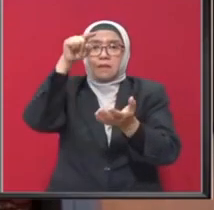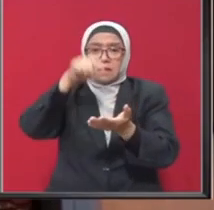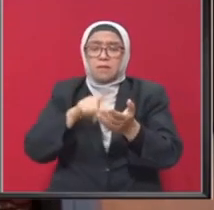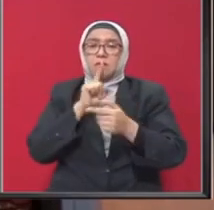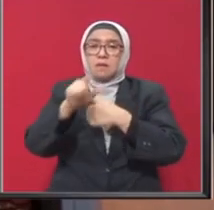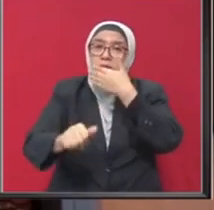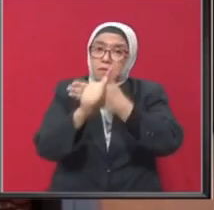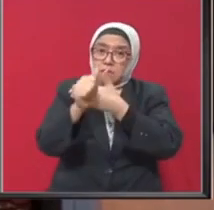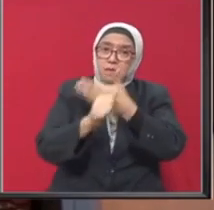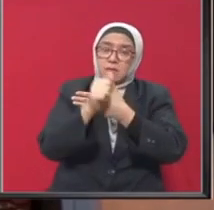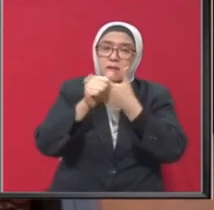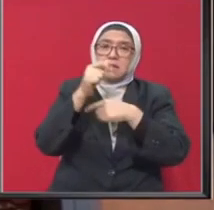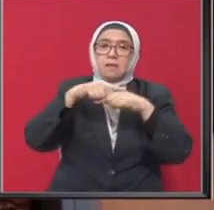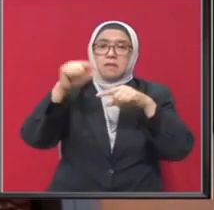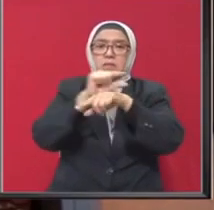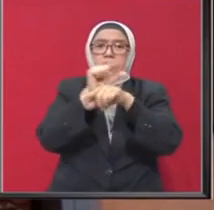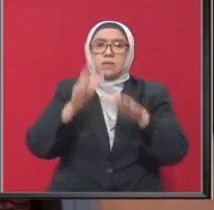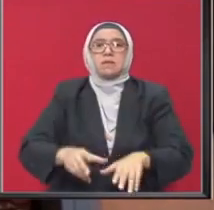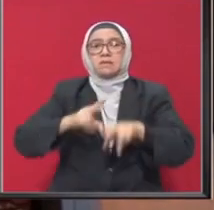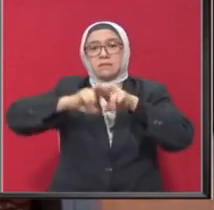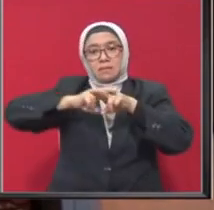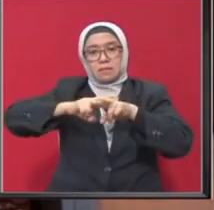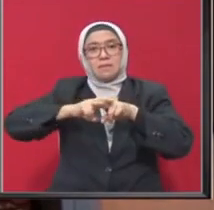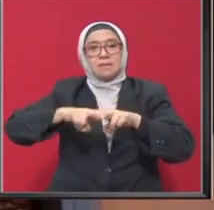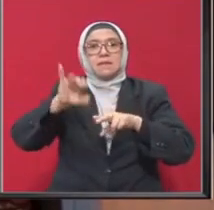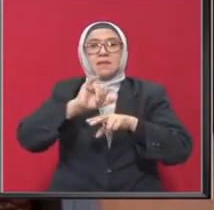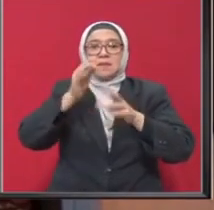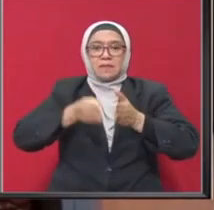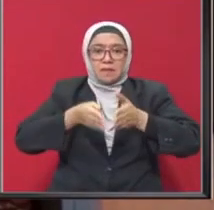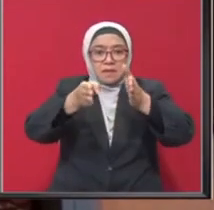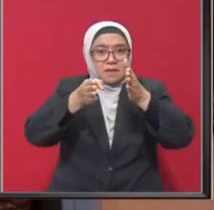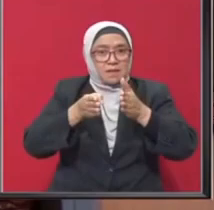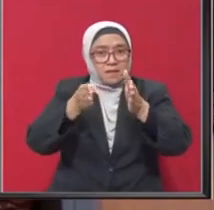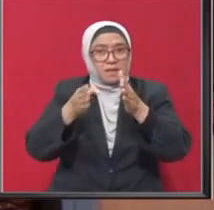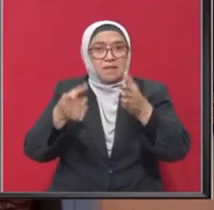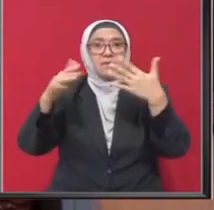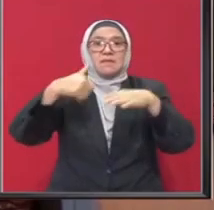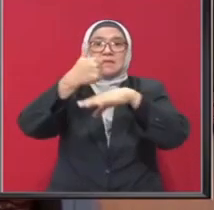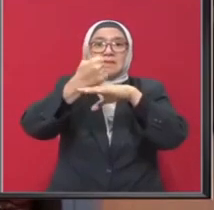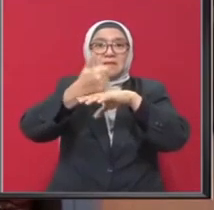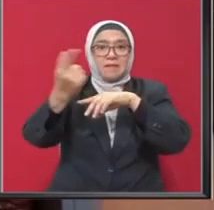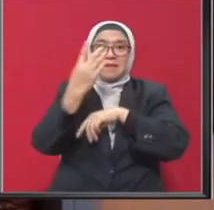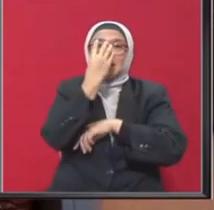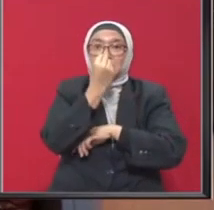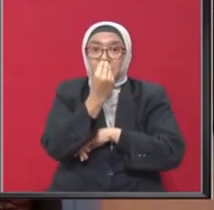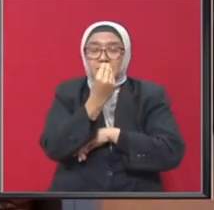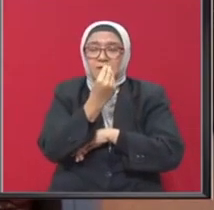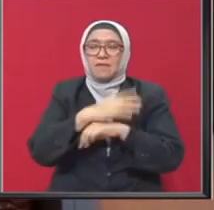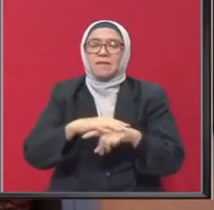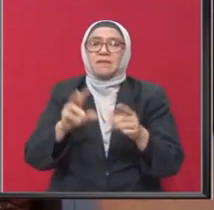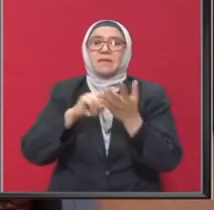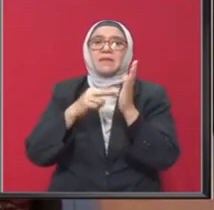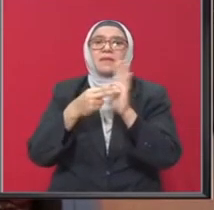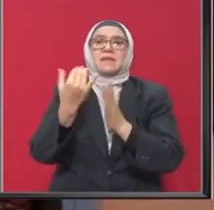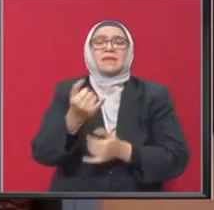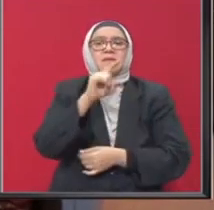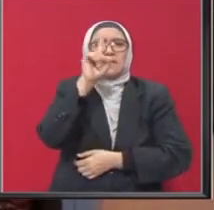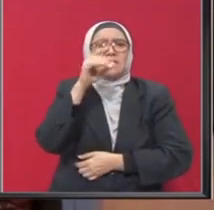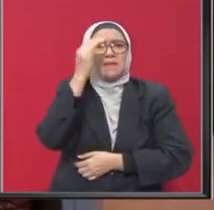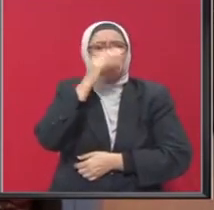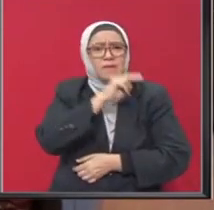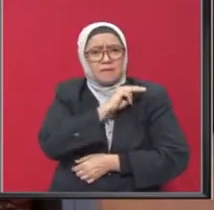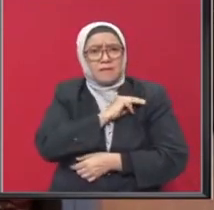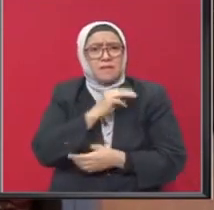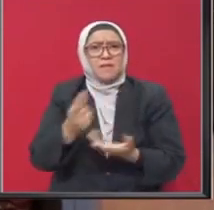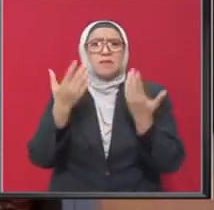membahayakan pengguna pengguna kereta api biasanya untuk file yang sama menteri menyatakan bahwa di kerajaan bersedia untuk merundingkan 10 dengan